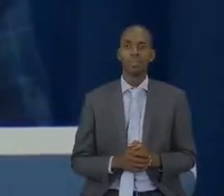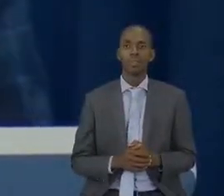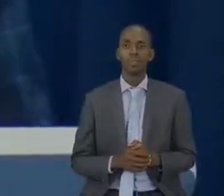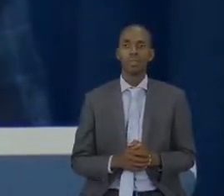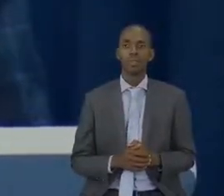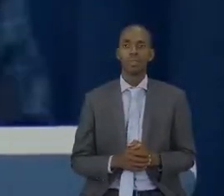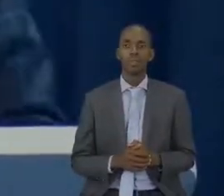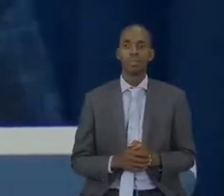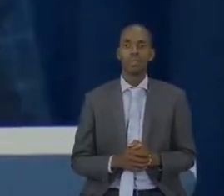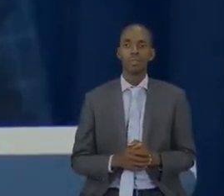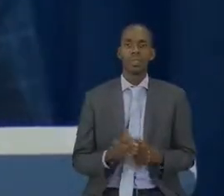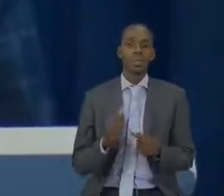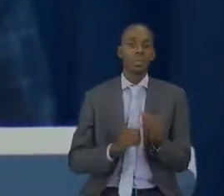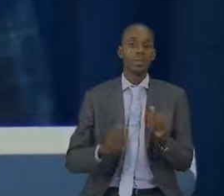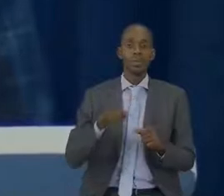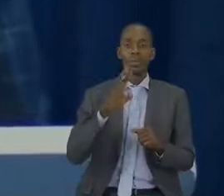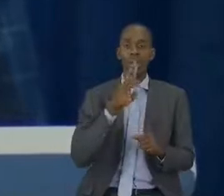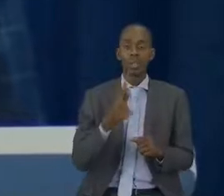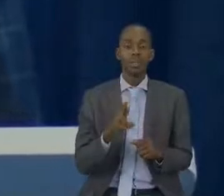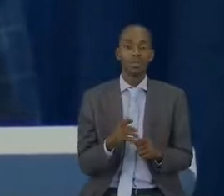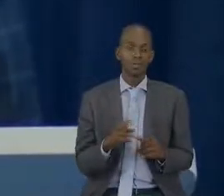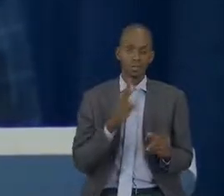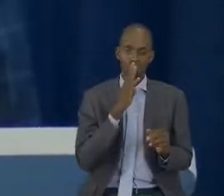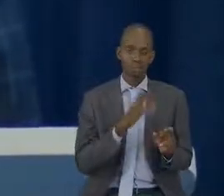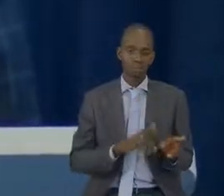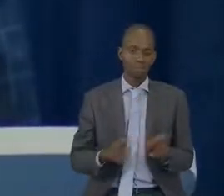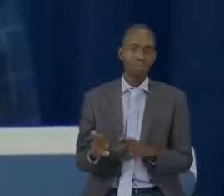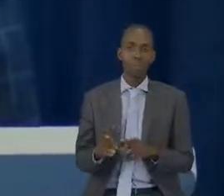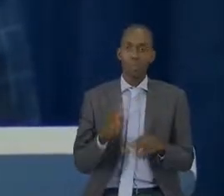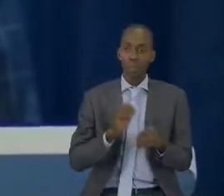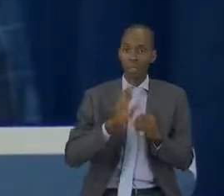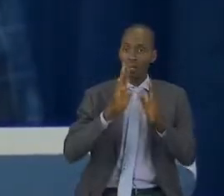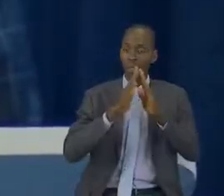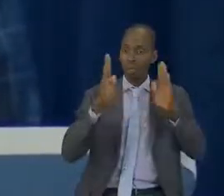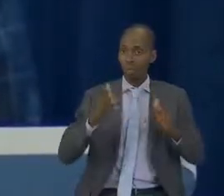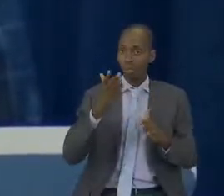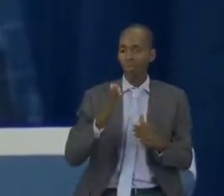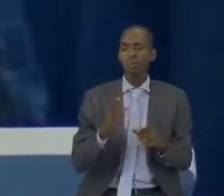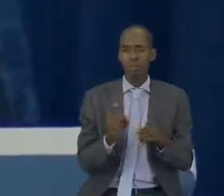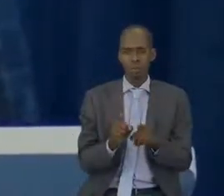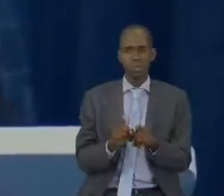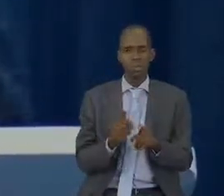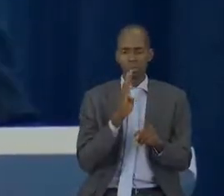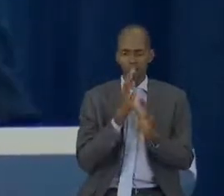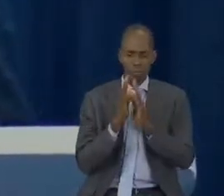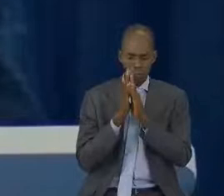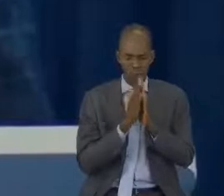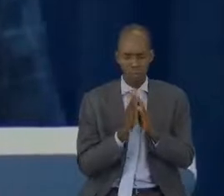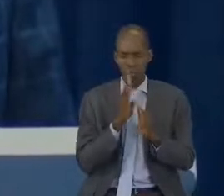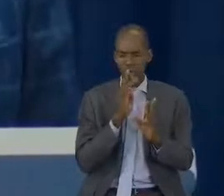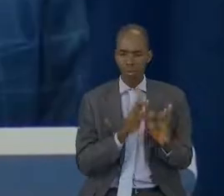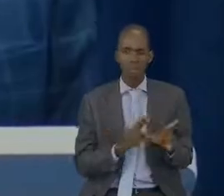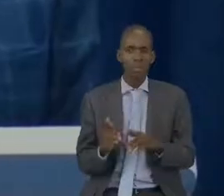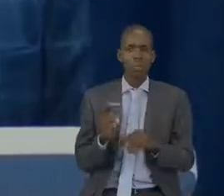Partout dans le monde, préparez-vous. Dans vos maisons, préparez-vous. N'importe où vous êtes,